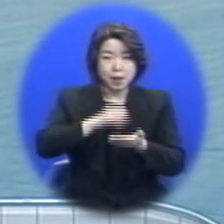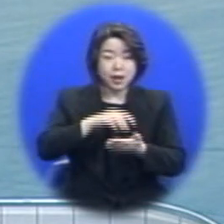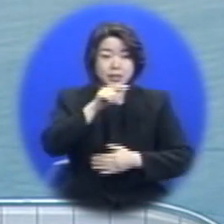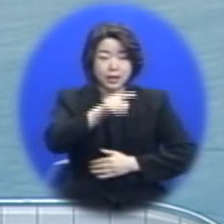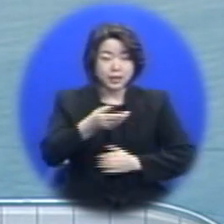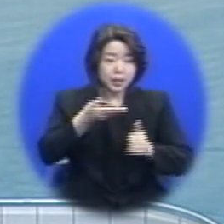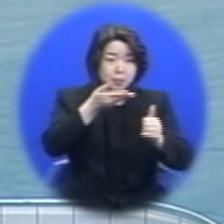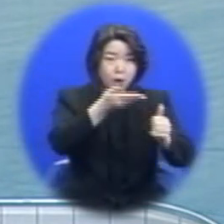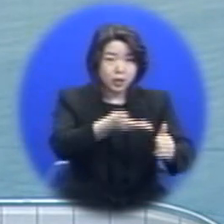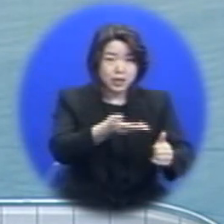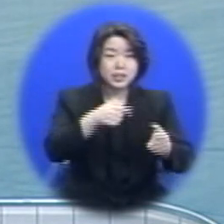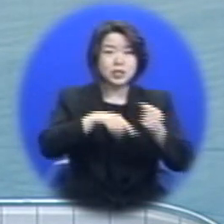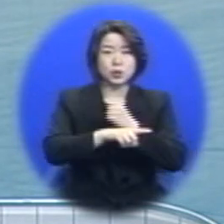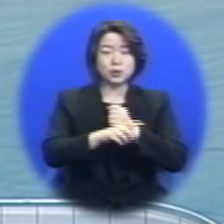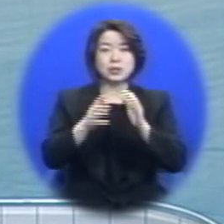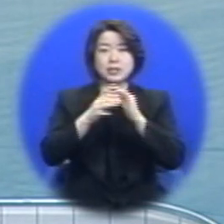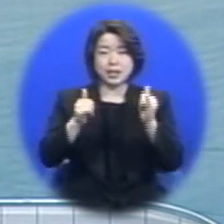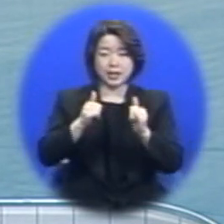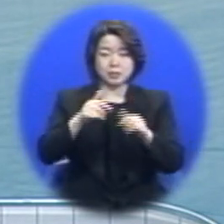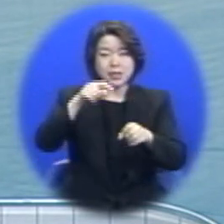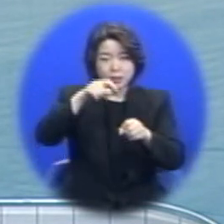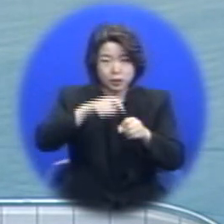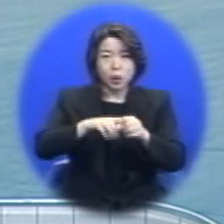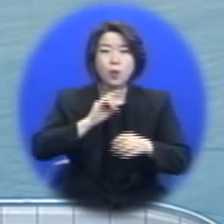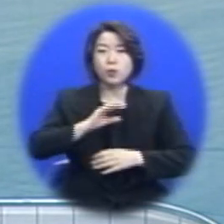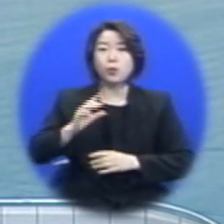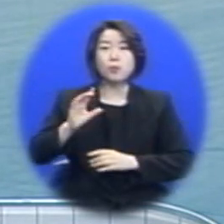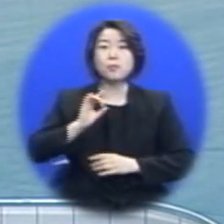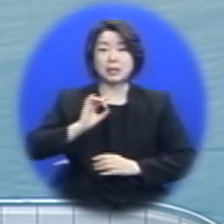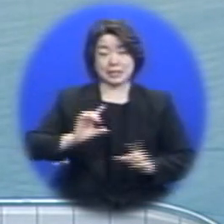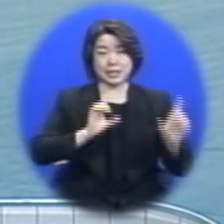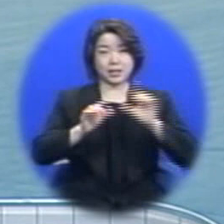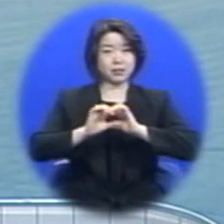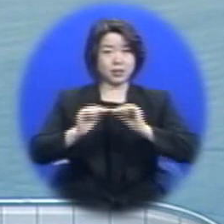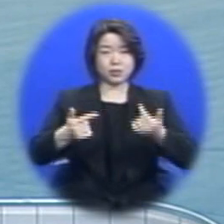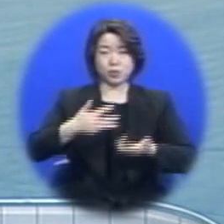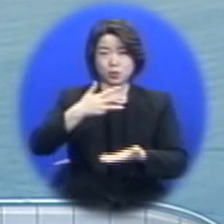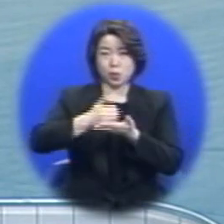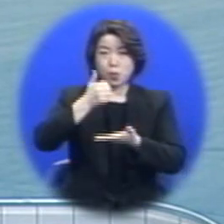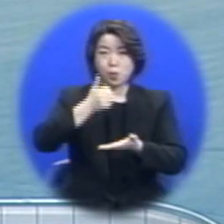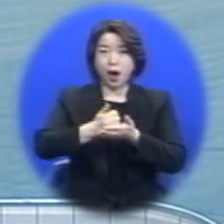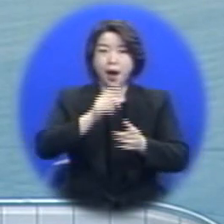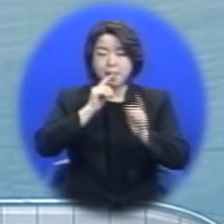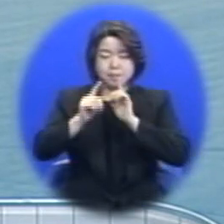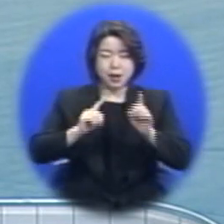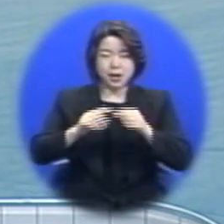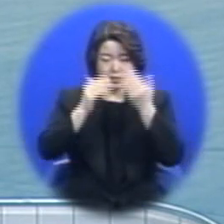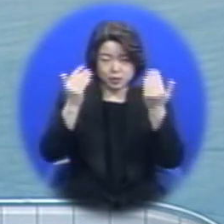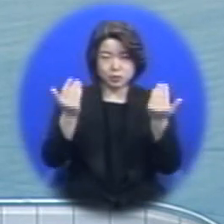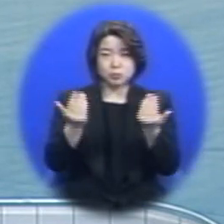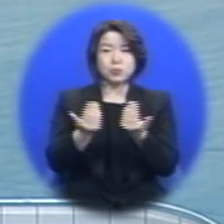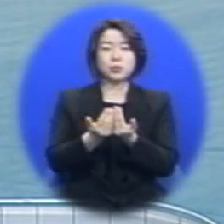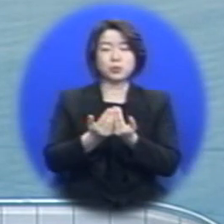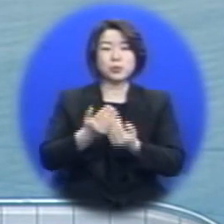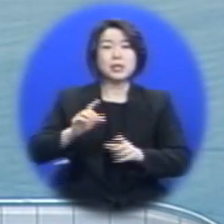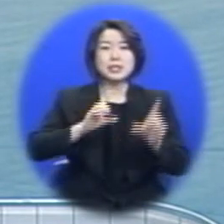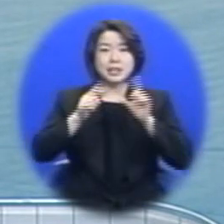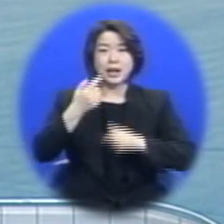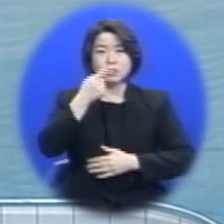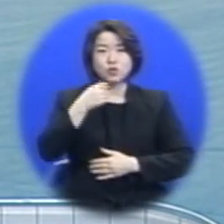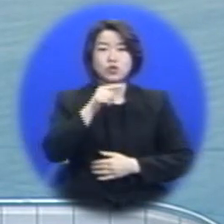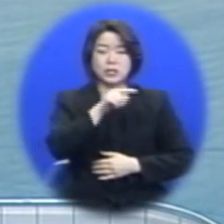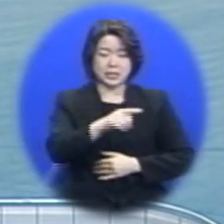것은 사람이 떡으로만 사는 것이 아니오 여호와의 입에서 나오는 모든 말씀으로 사는 줄을 내가 알게 하려